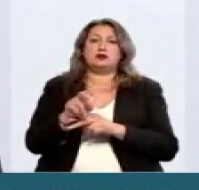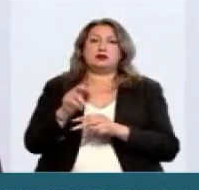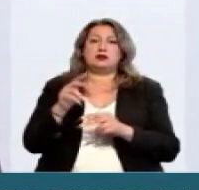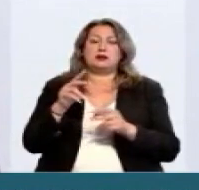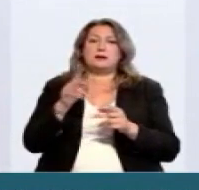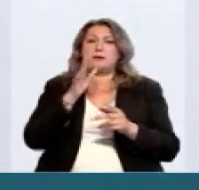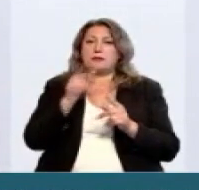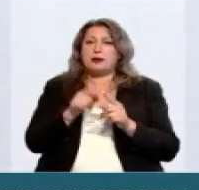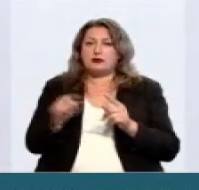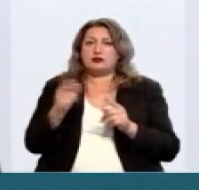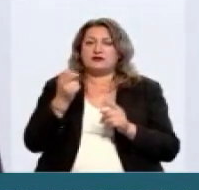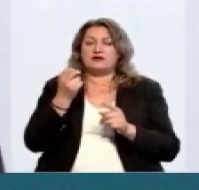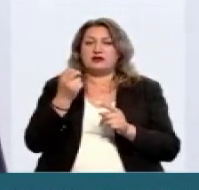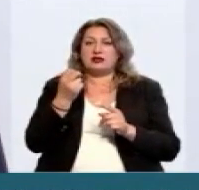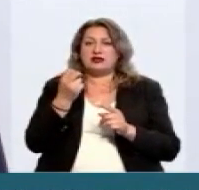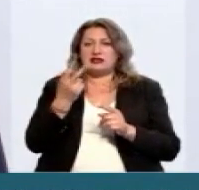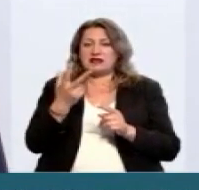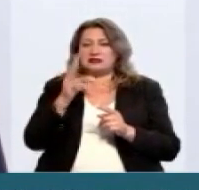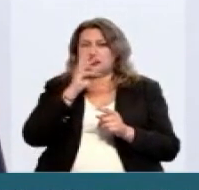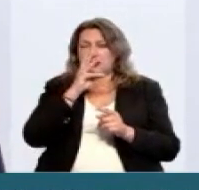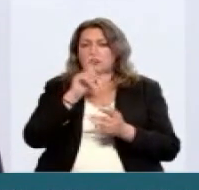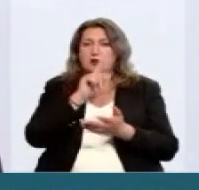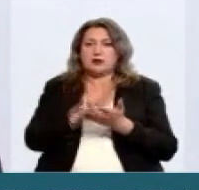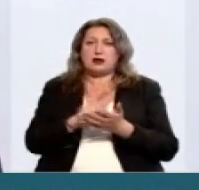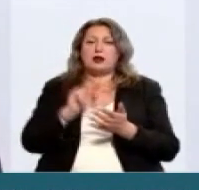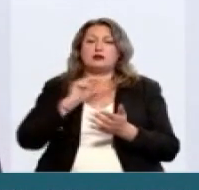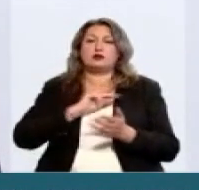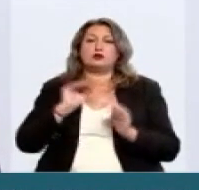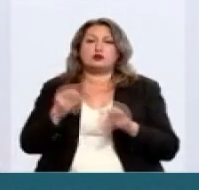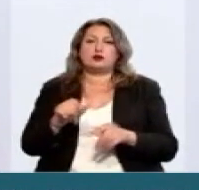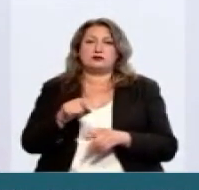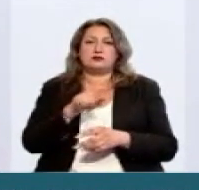беруші осы азаматты өзінің мекемесіне тұрақты жұмысқа алуға міндетті.